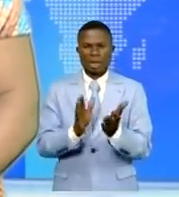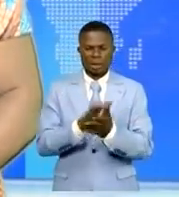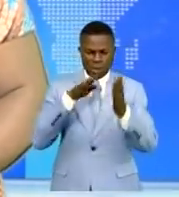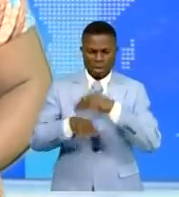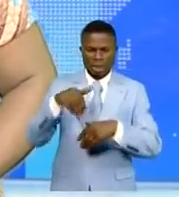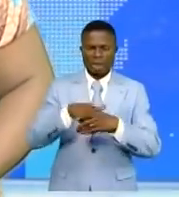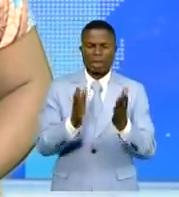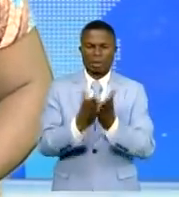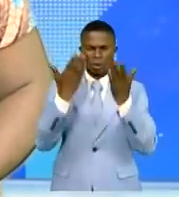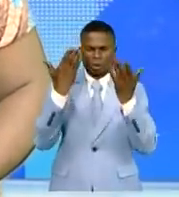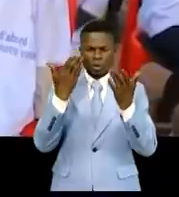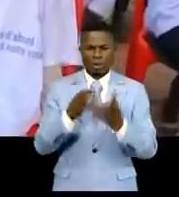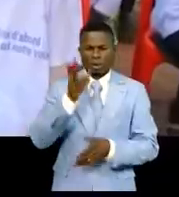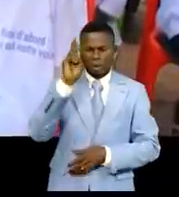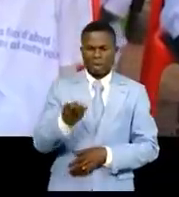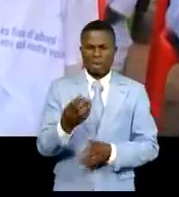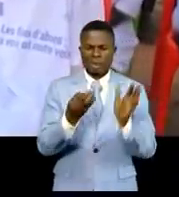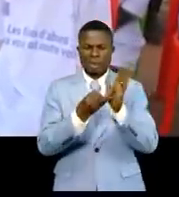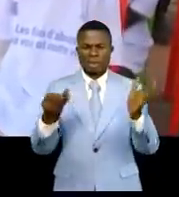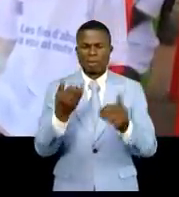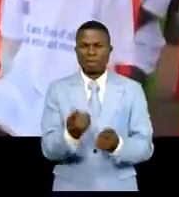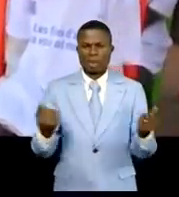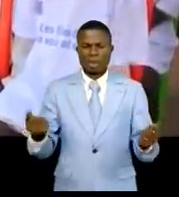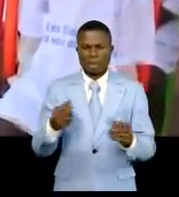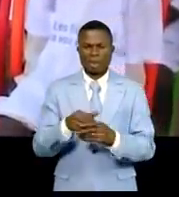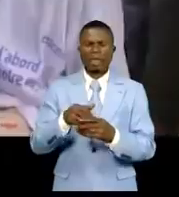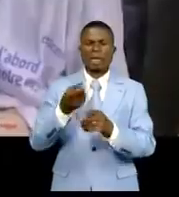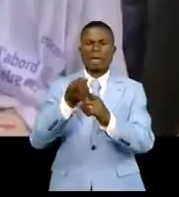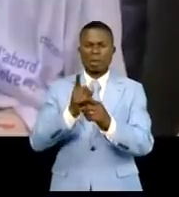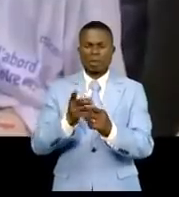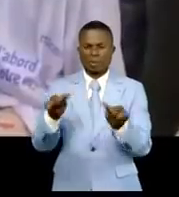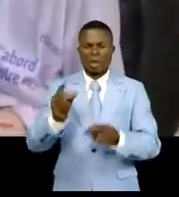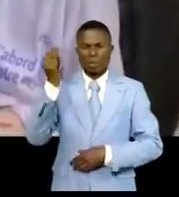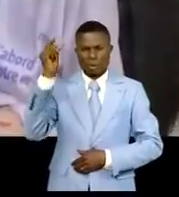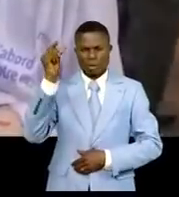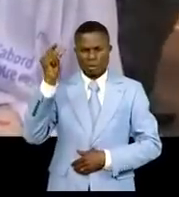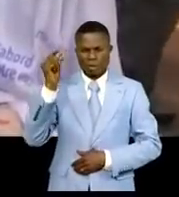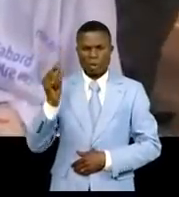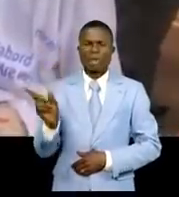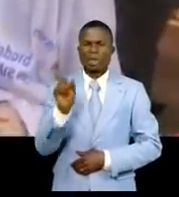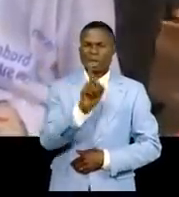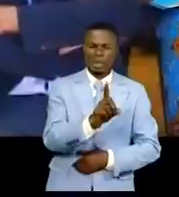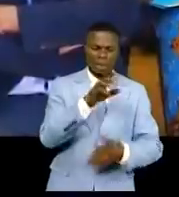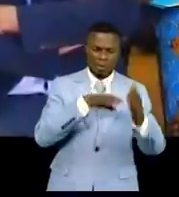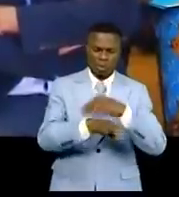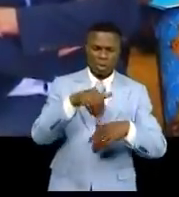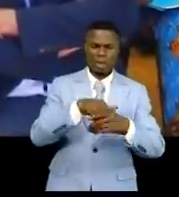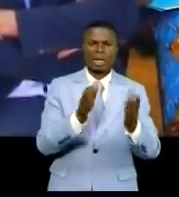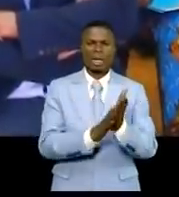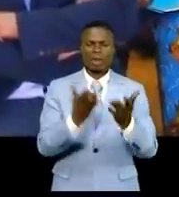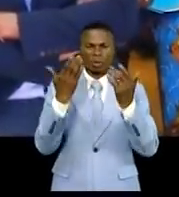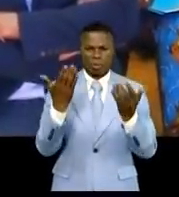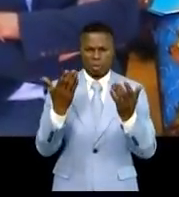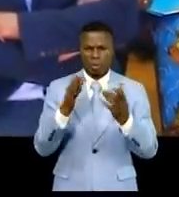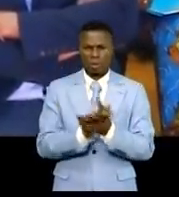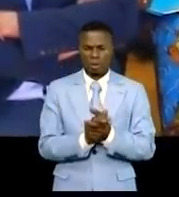réinsertion. Les 270 enfants sont sortis des carrières des mines en territoire de Kipushi dans la province du Haut-Katanga. L'objectif fixé